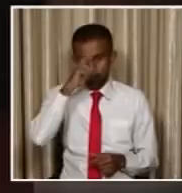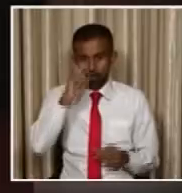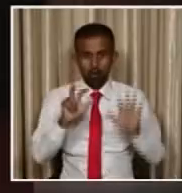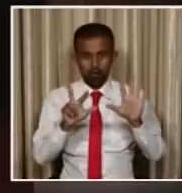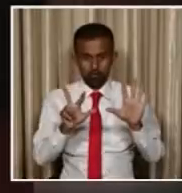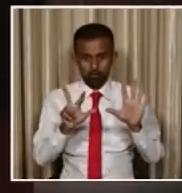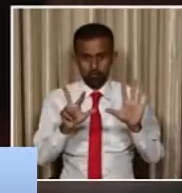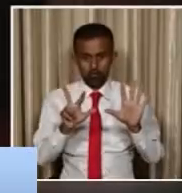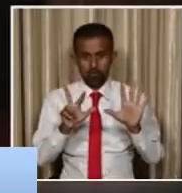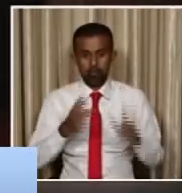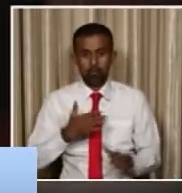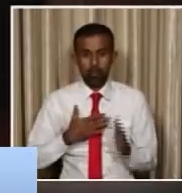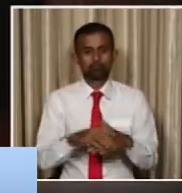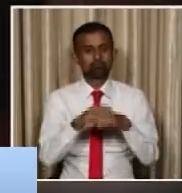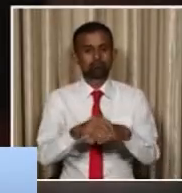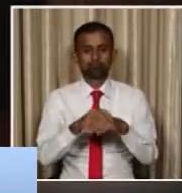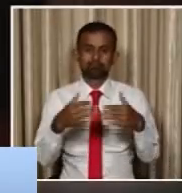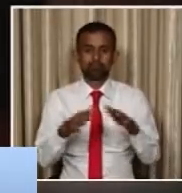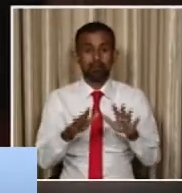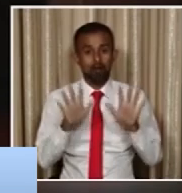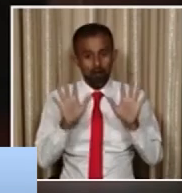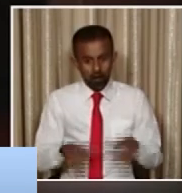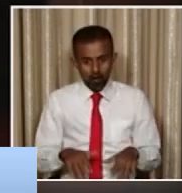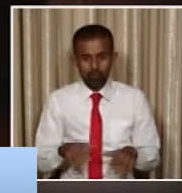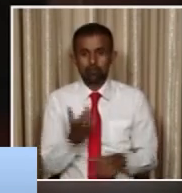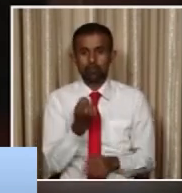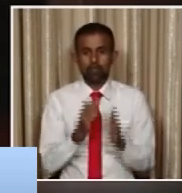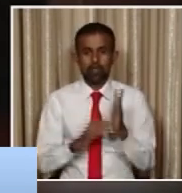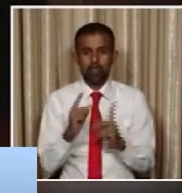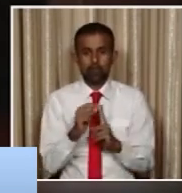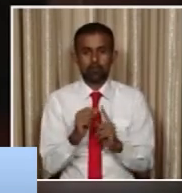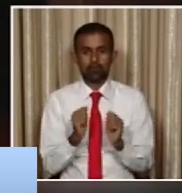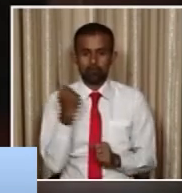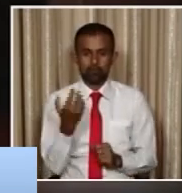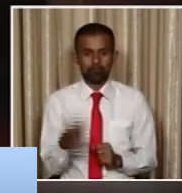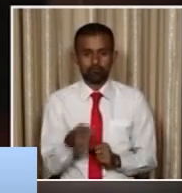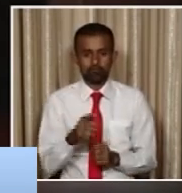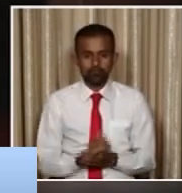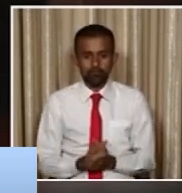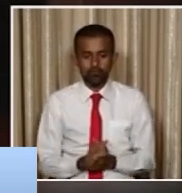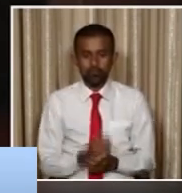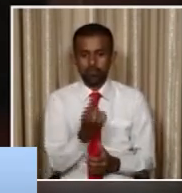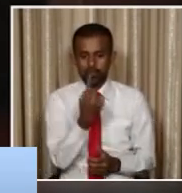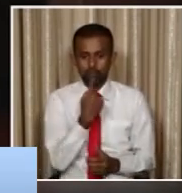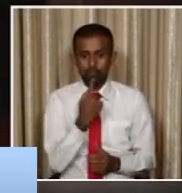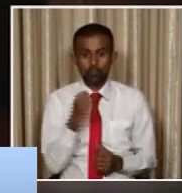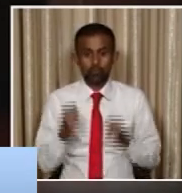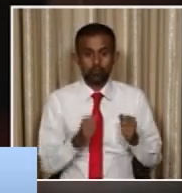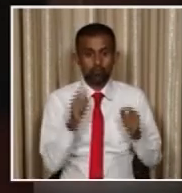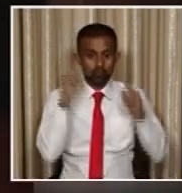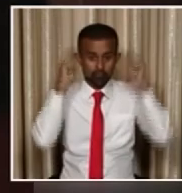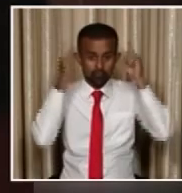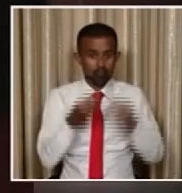දෙනවා. අපේ ඇමතිතුමාට අපි සුබ පතනවා අවසන් මුදල් ඇමති විදියට රාජ්‍ය ඇමති විදියට කතා කරා. එතුමා කිව්වා දුවන මුවන්